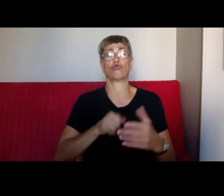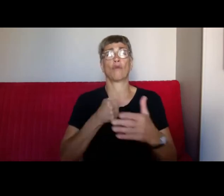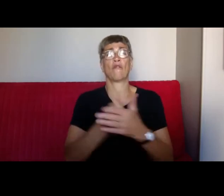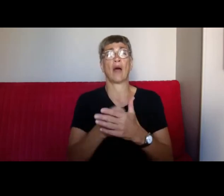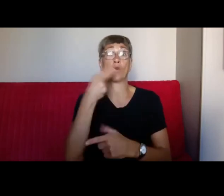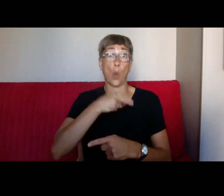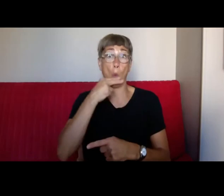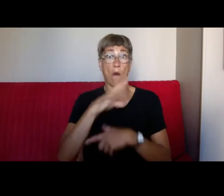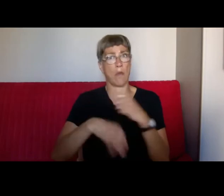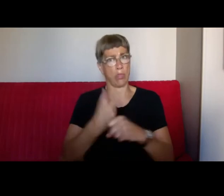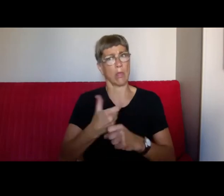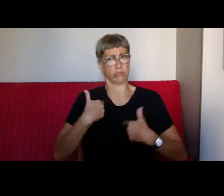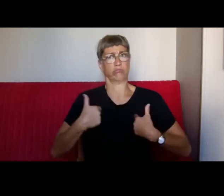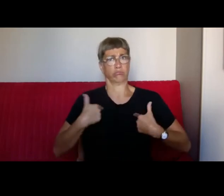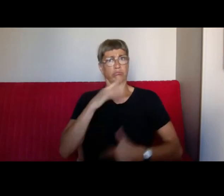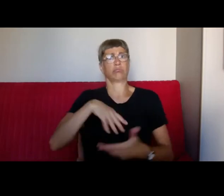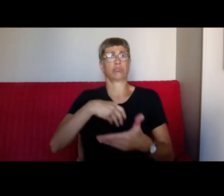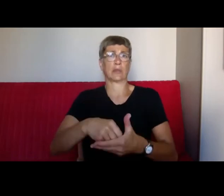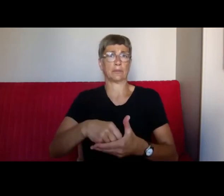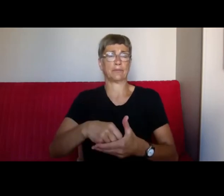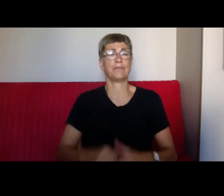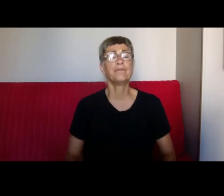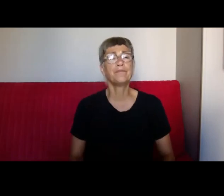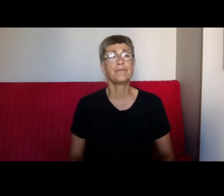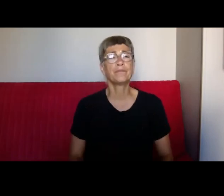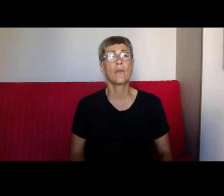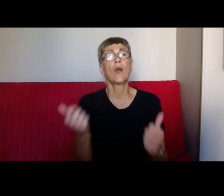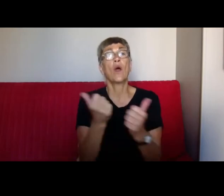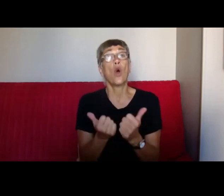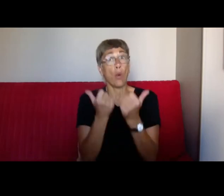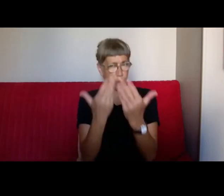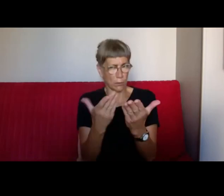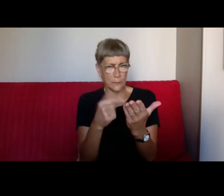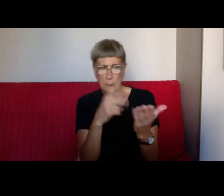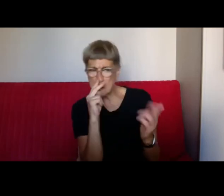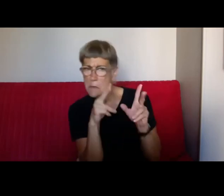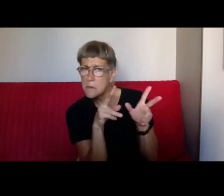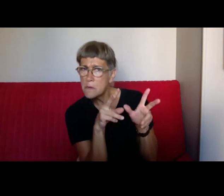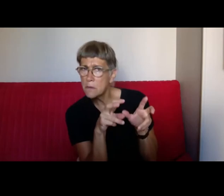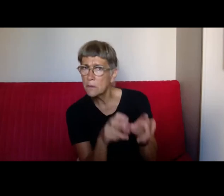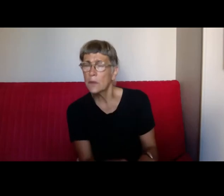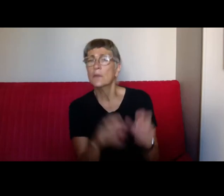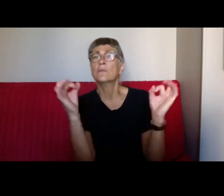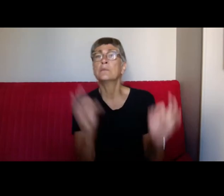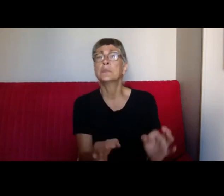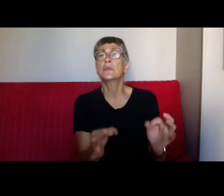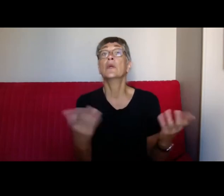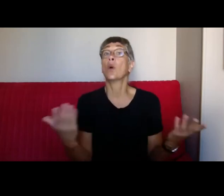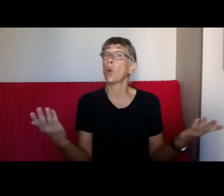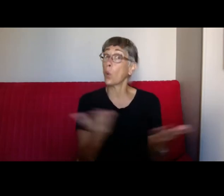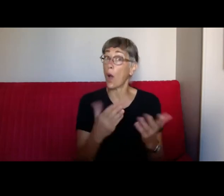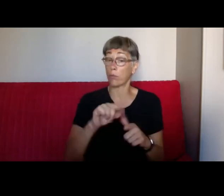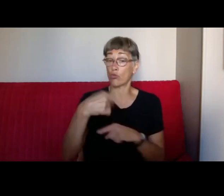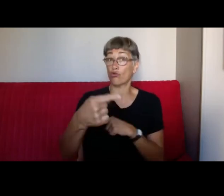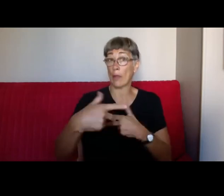engage d'ailleurs à y participer. Les propositions qui vont être faites seront scrutées à la loupe. Ce qui est sûr, c'est que les prochaines étapes devront